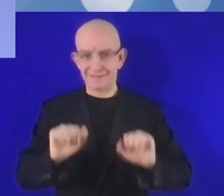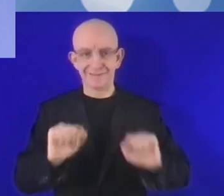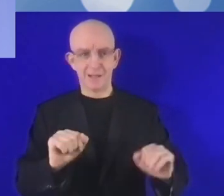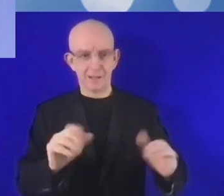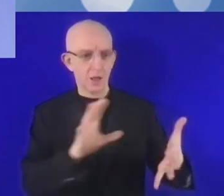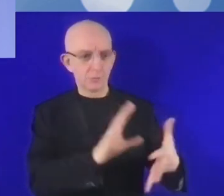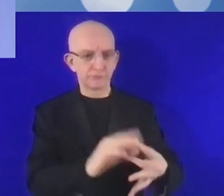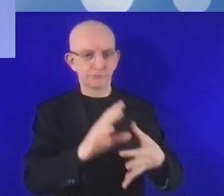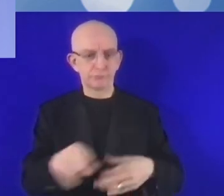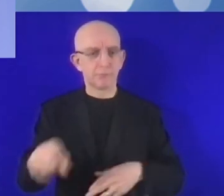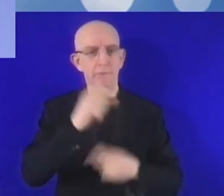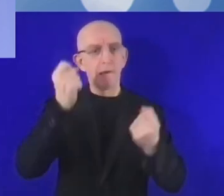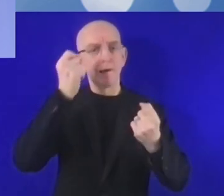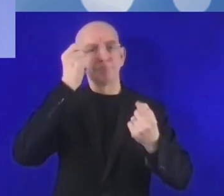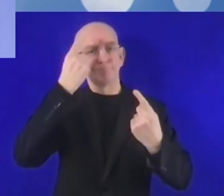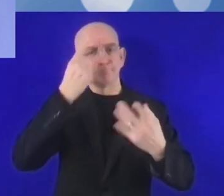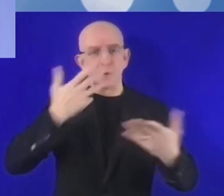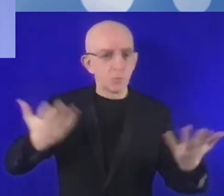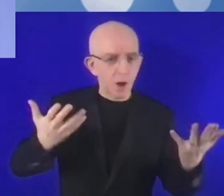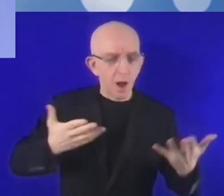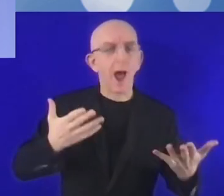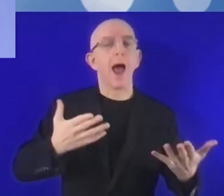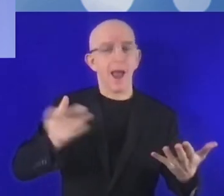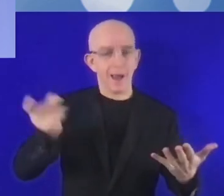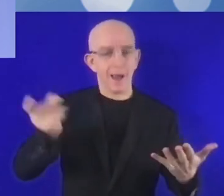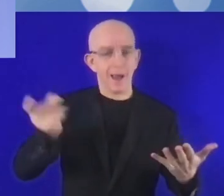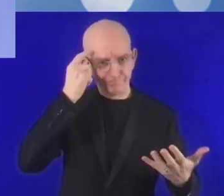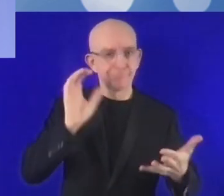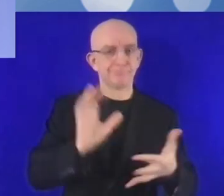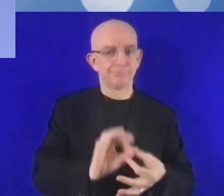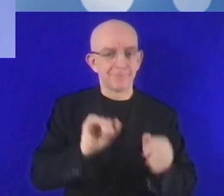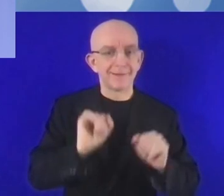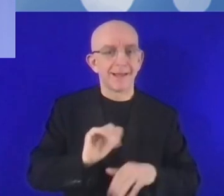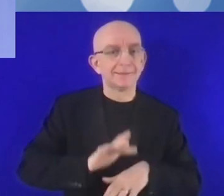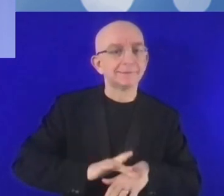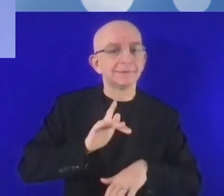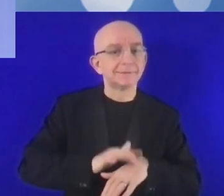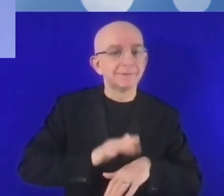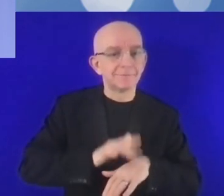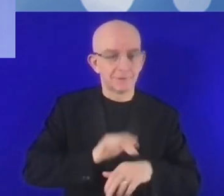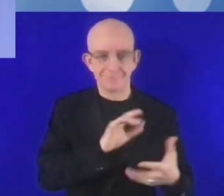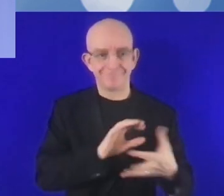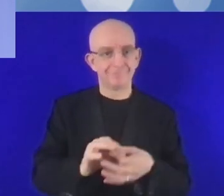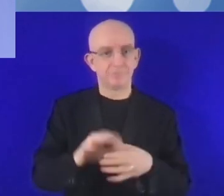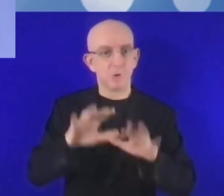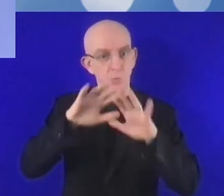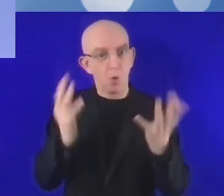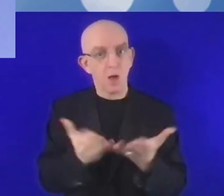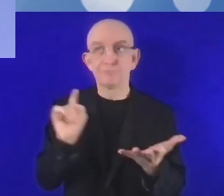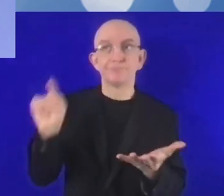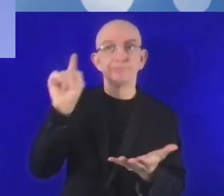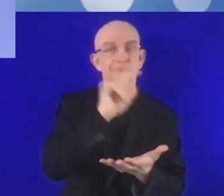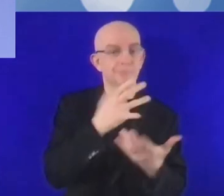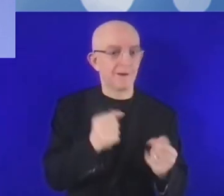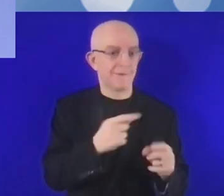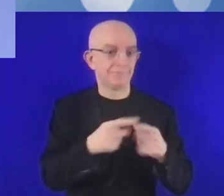что музыкальное образование позволяет сформировать им в себе ту чувствительность, которая